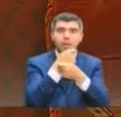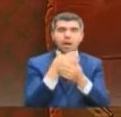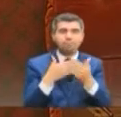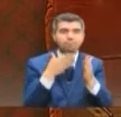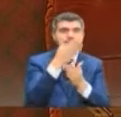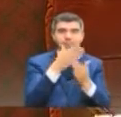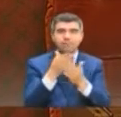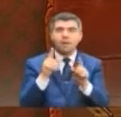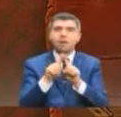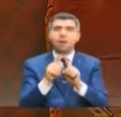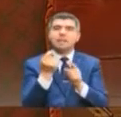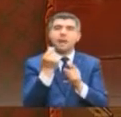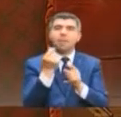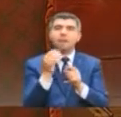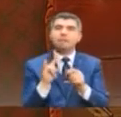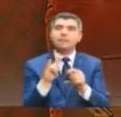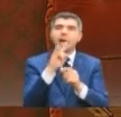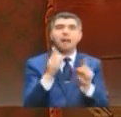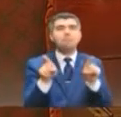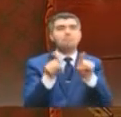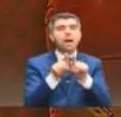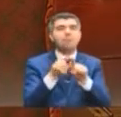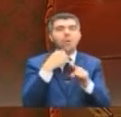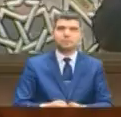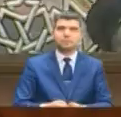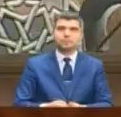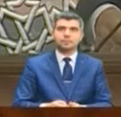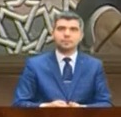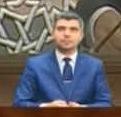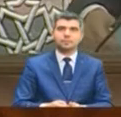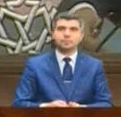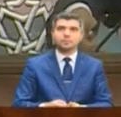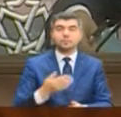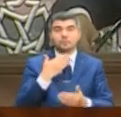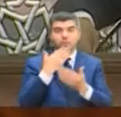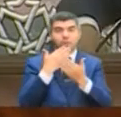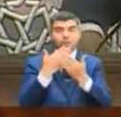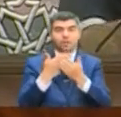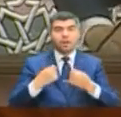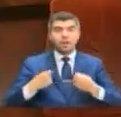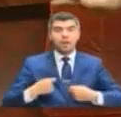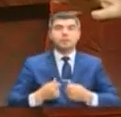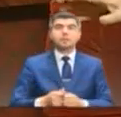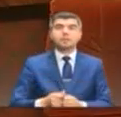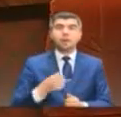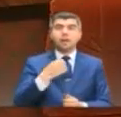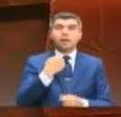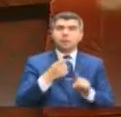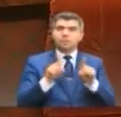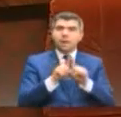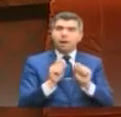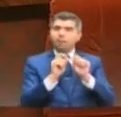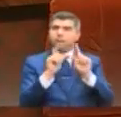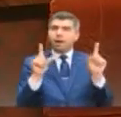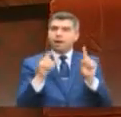ديال الطياره. اذا هذا هو المقترح اللي عندنا الان السيد النائب المحترم. رئيس سيد النائب، حنا منفتحين، تتعرفوا